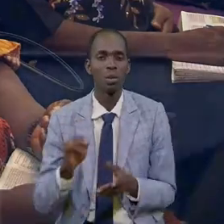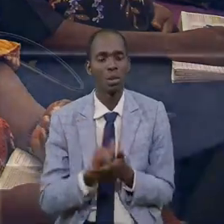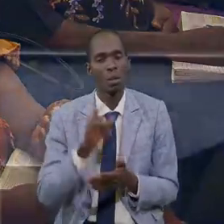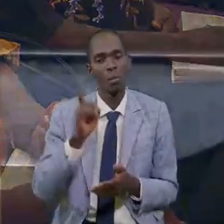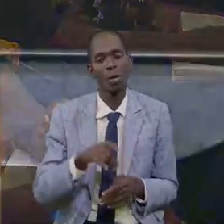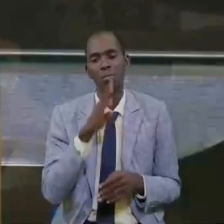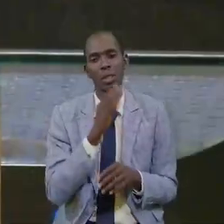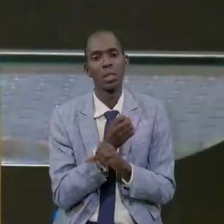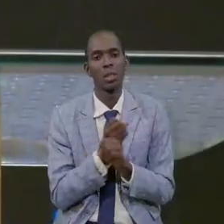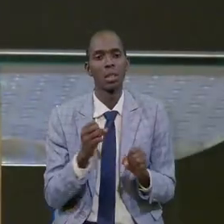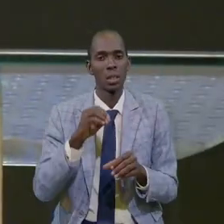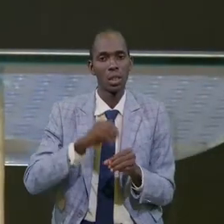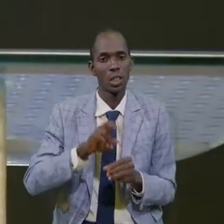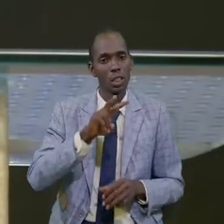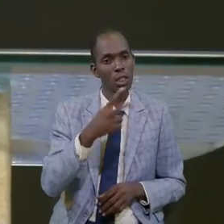qui doivent être sauvés.